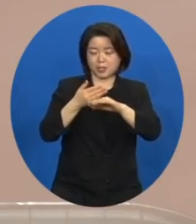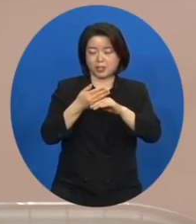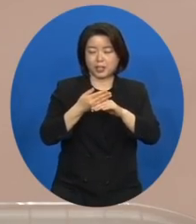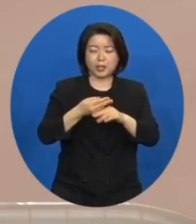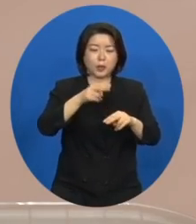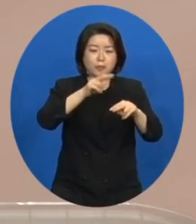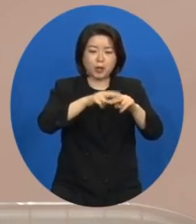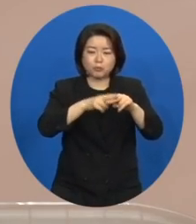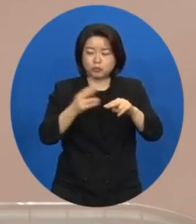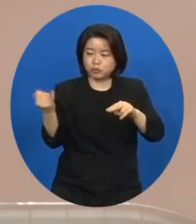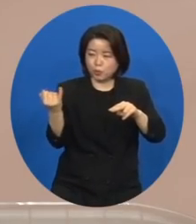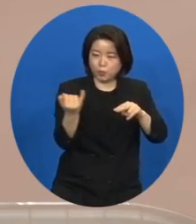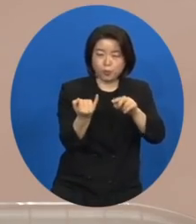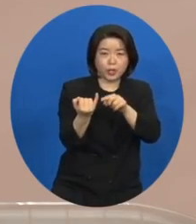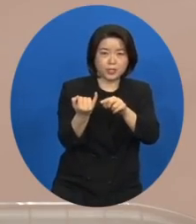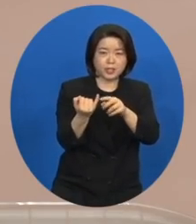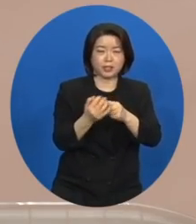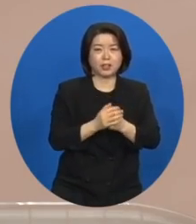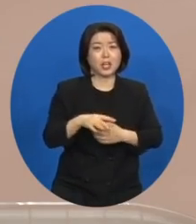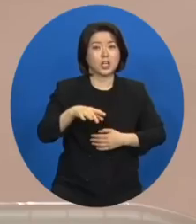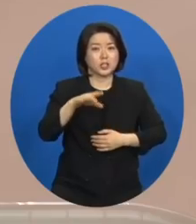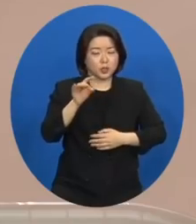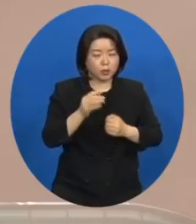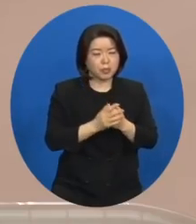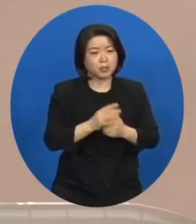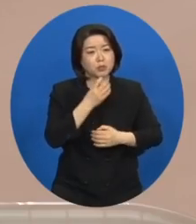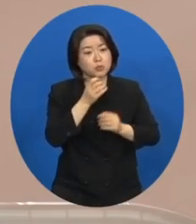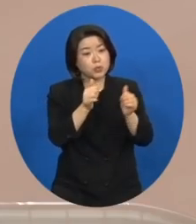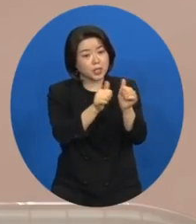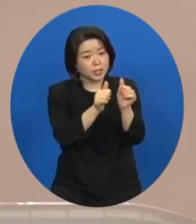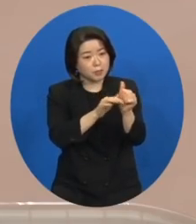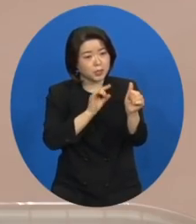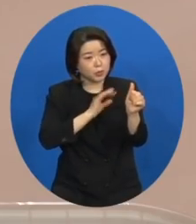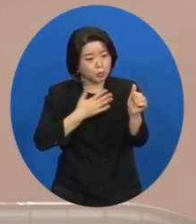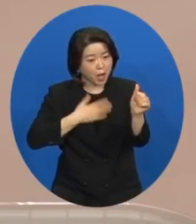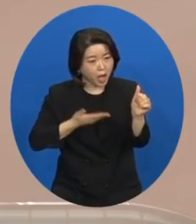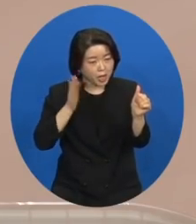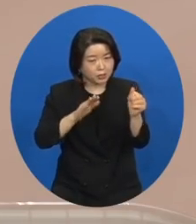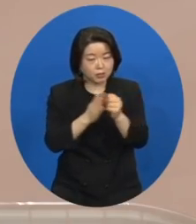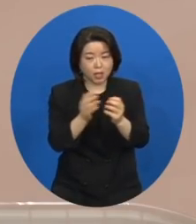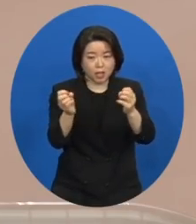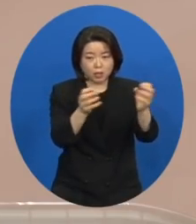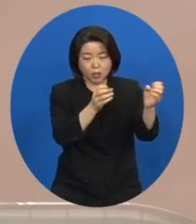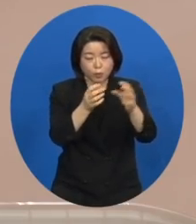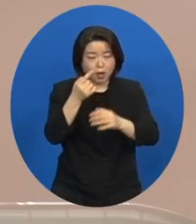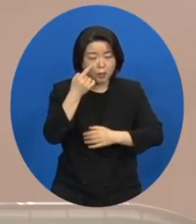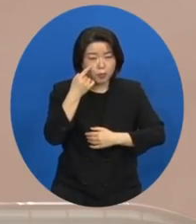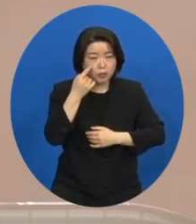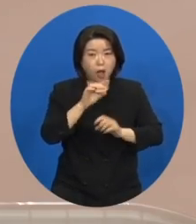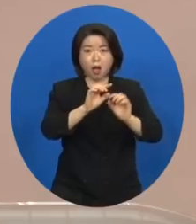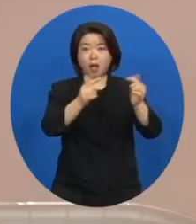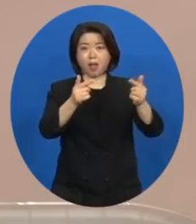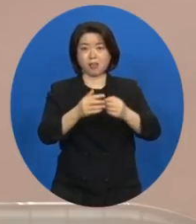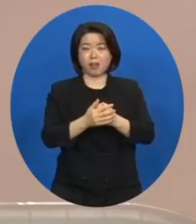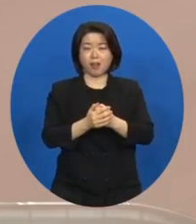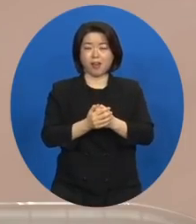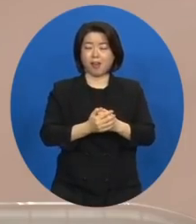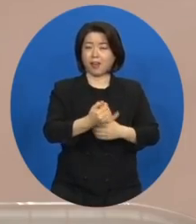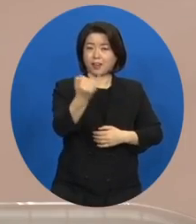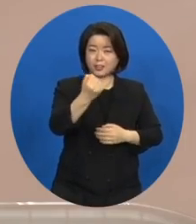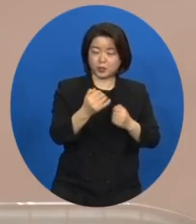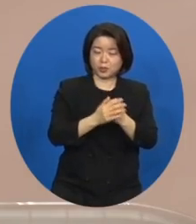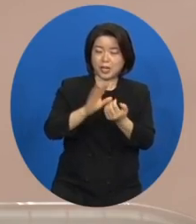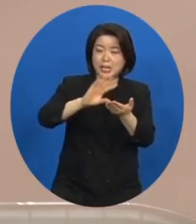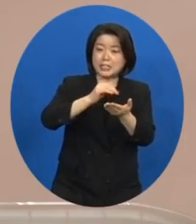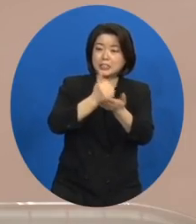처음에는 유대 남자로 봤는데 배워 를 하다 보니까 아니에요 26절에 보니까 이 여인은 사실